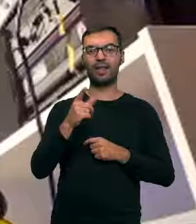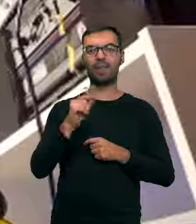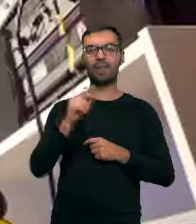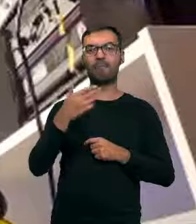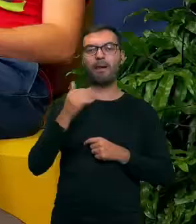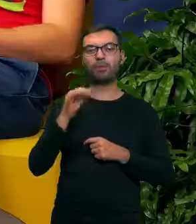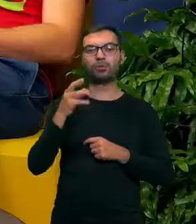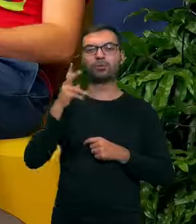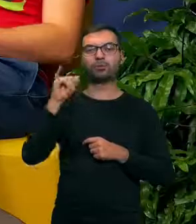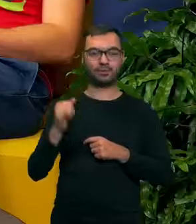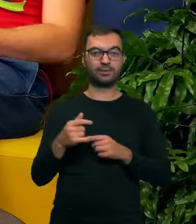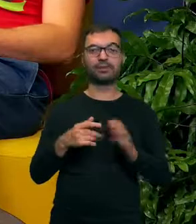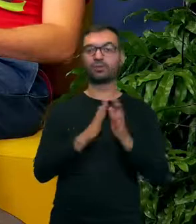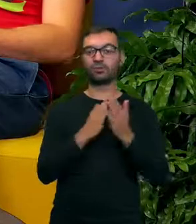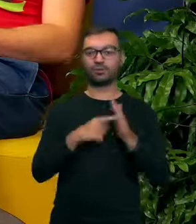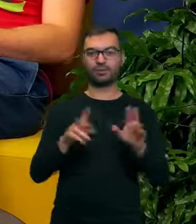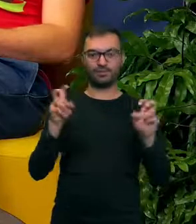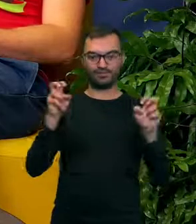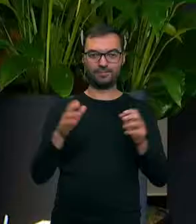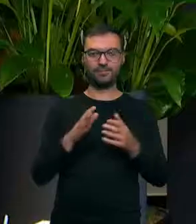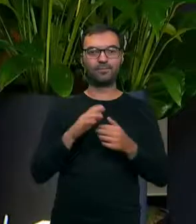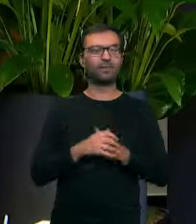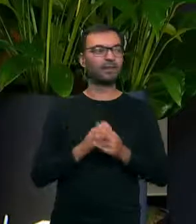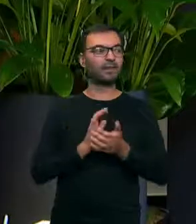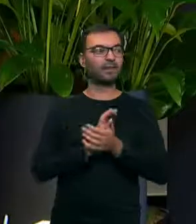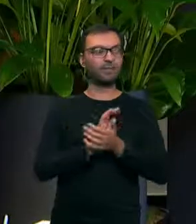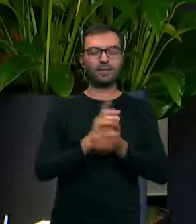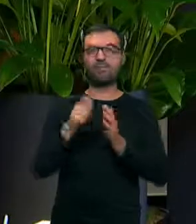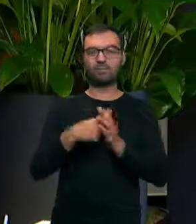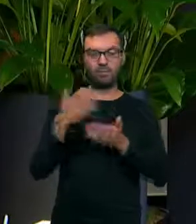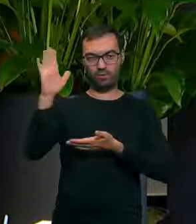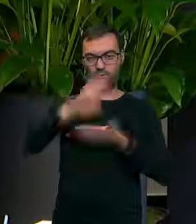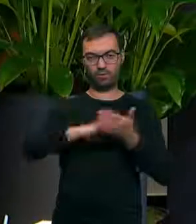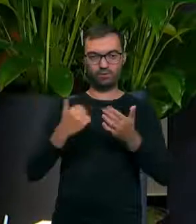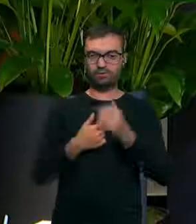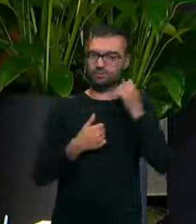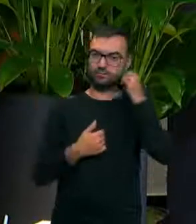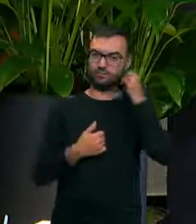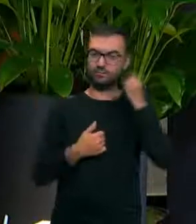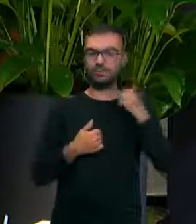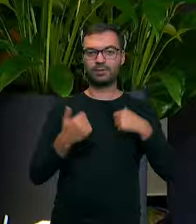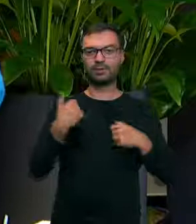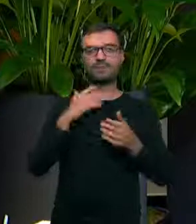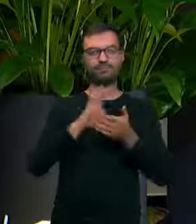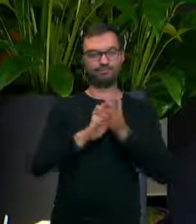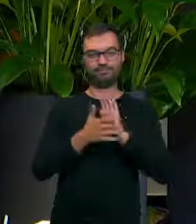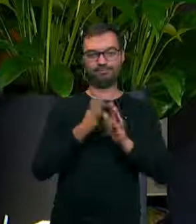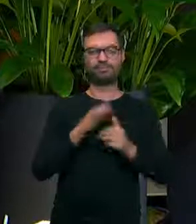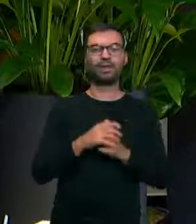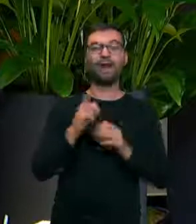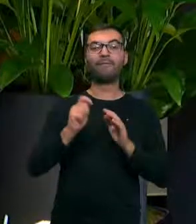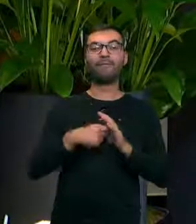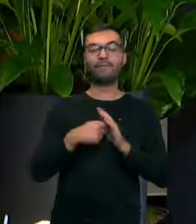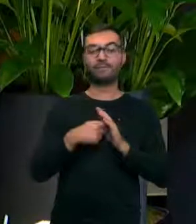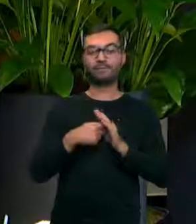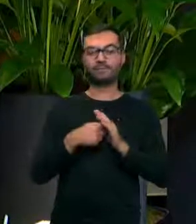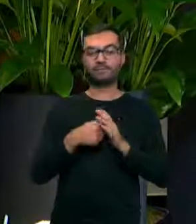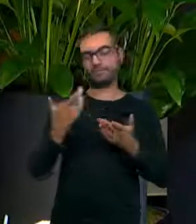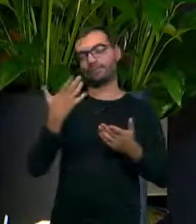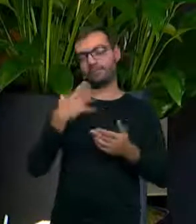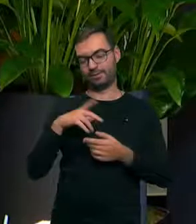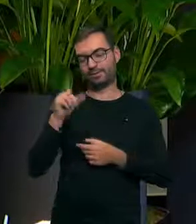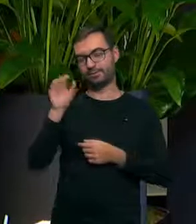Matuszyński. Przypomnę, książka w wydaniu filmowym, wydawnictwo Czarne, żeby nie było śladów, a film w kinach. Zachęcam do tego,